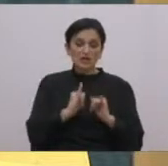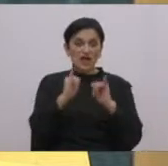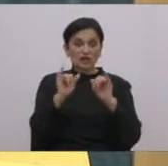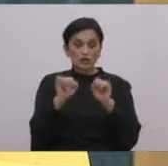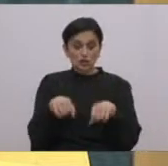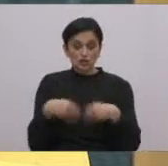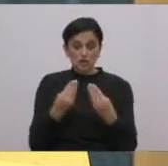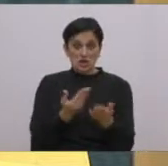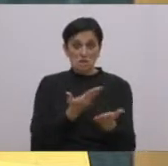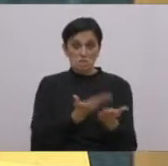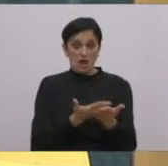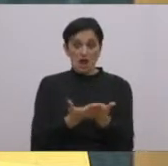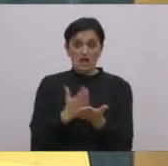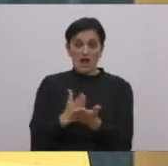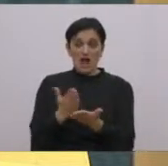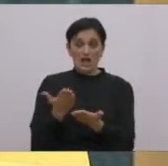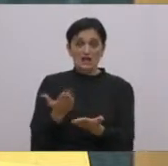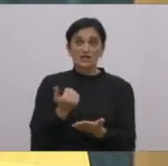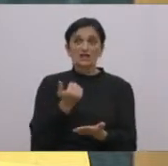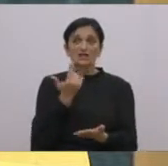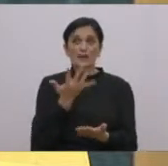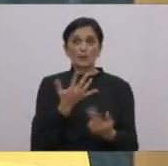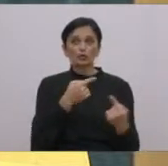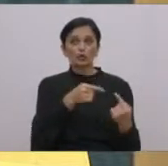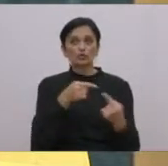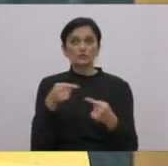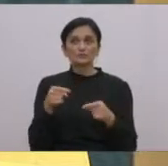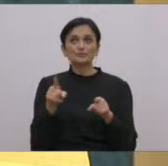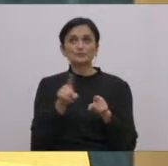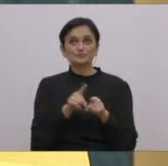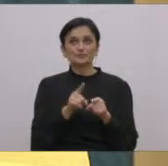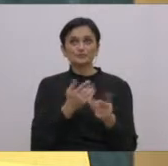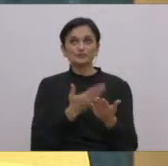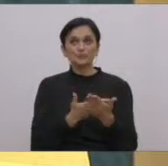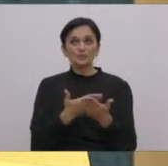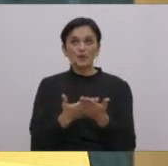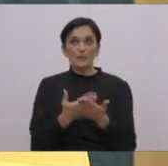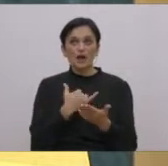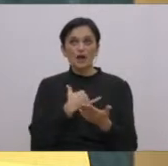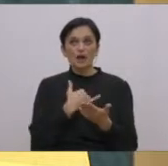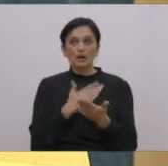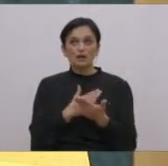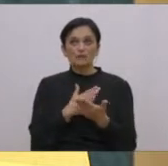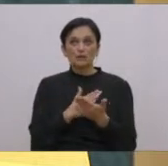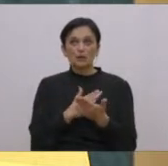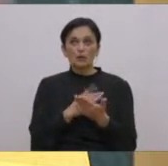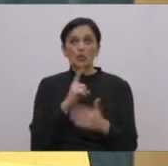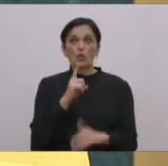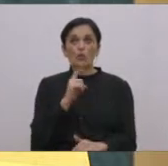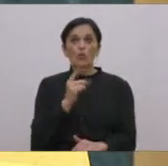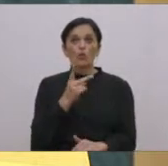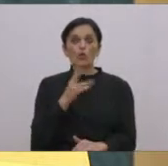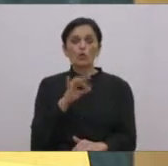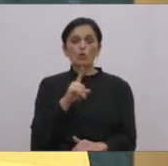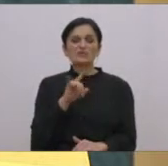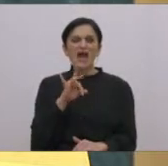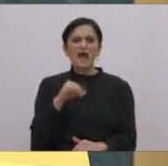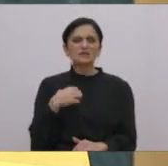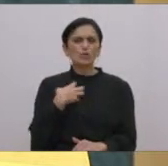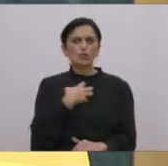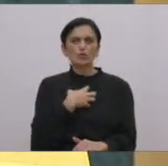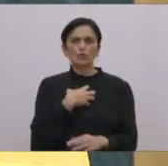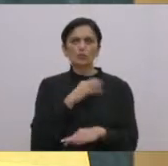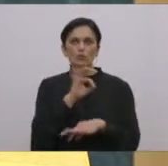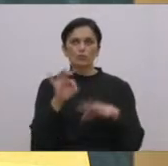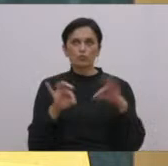აი ამის მაგალითები არის რამოდენიმე სხვა ასეთი მაგალითებიც გვაქვს ხულოზარძმას უნიშნულოვანესი პროექტი,